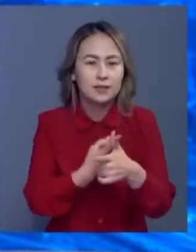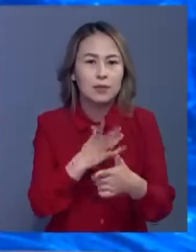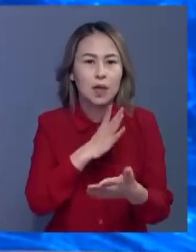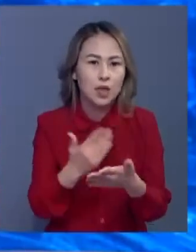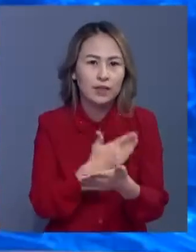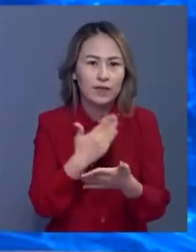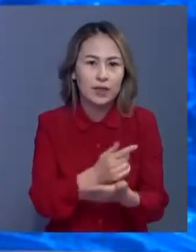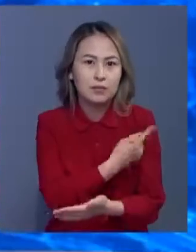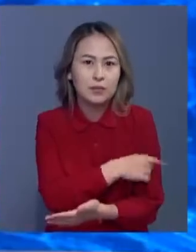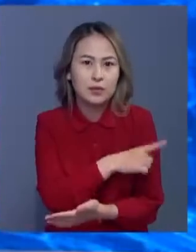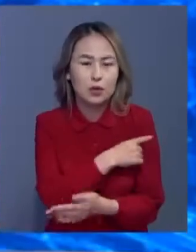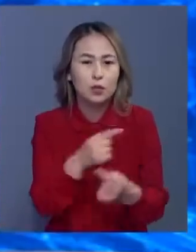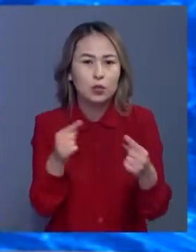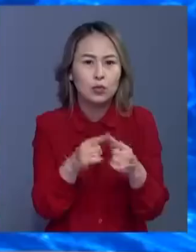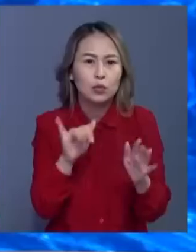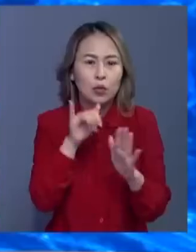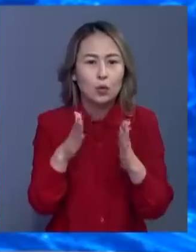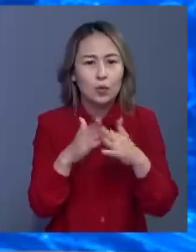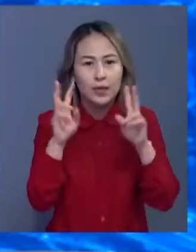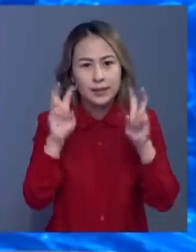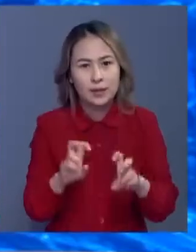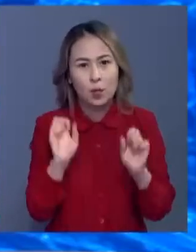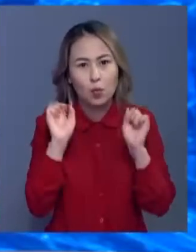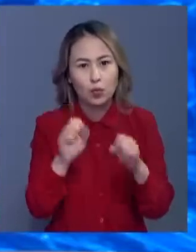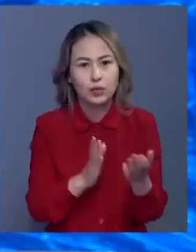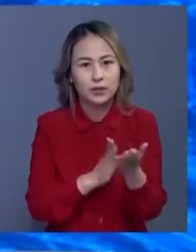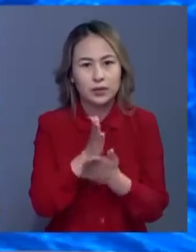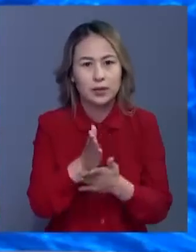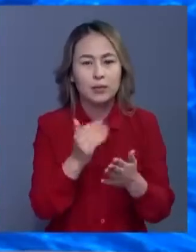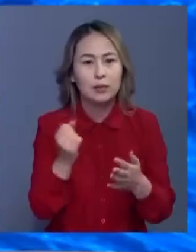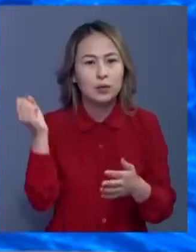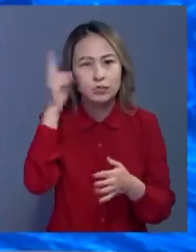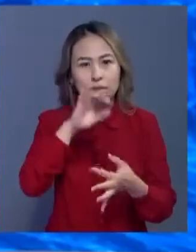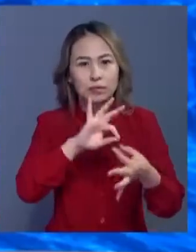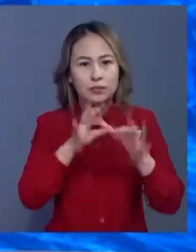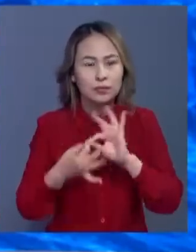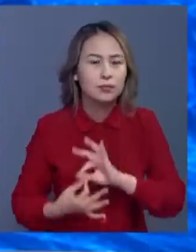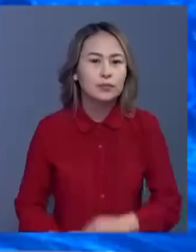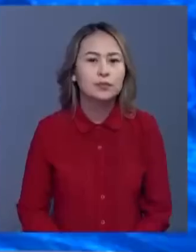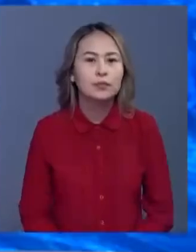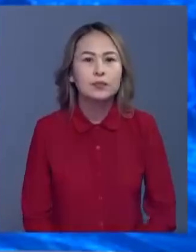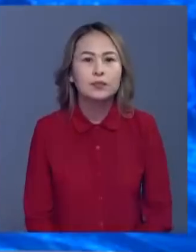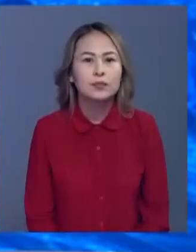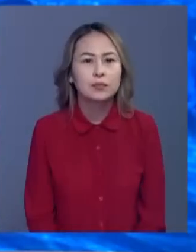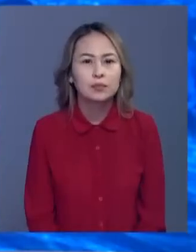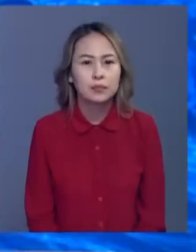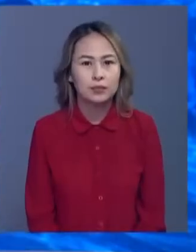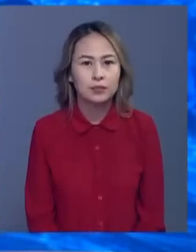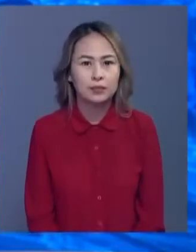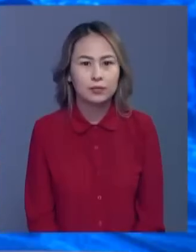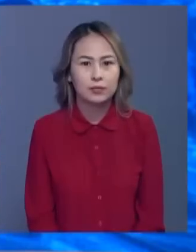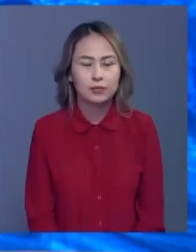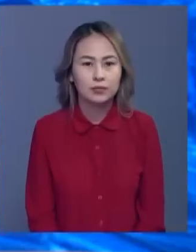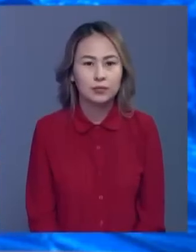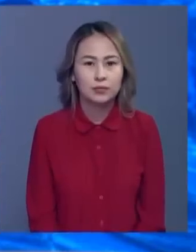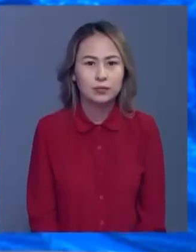медицина қызметкерлерінің қабылдауына үйден шықпай ақ баруға мүмкіндік береді. Тақырыпта Ташкенттегі тілшіміз әріптесім Жасын Біркенов